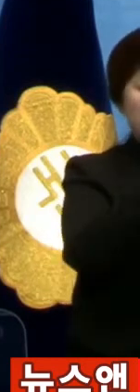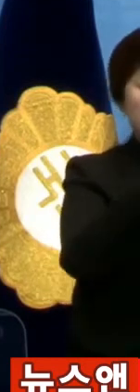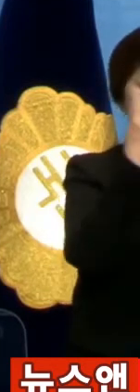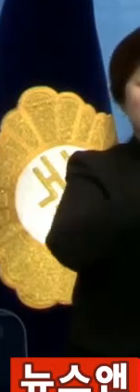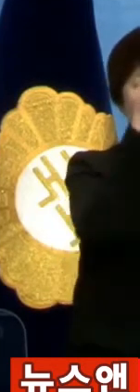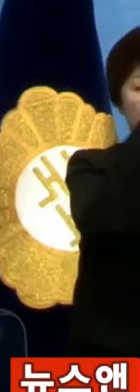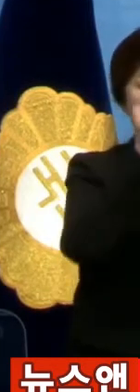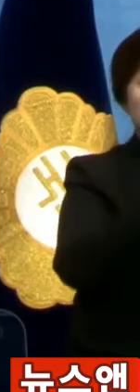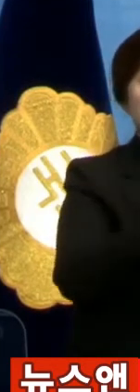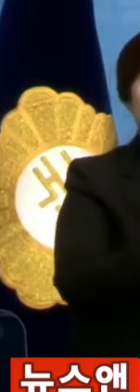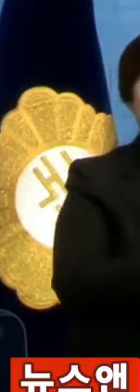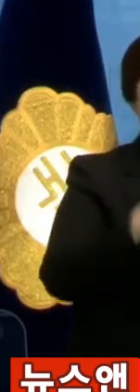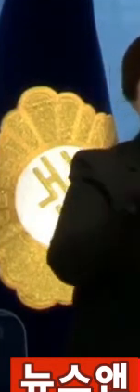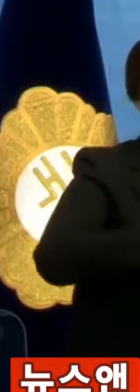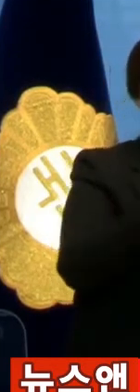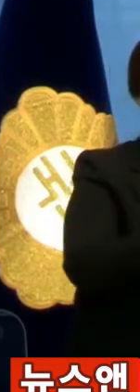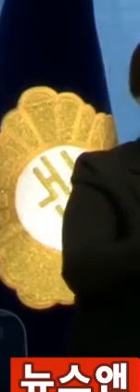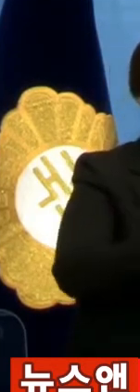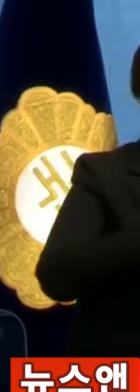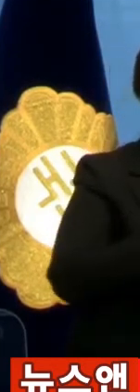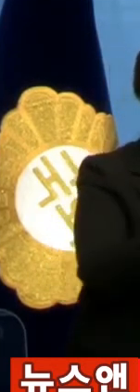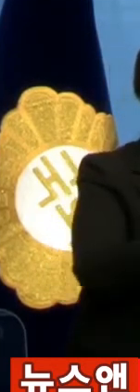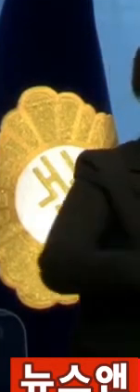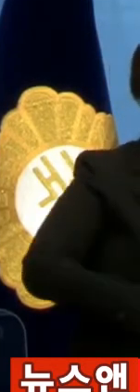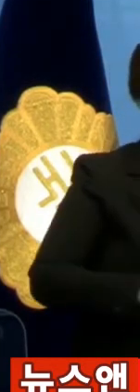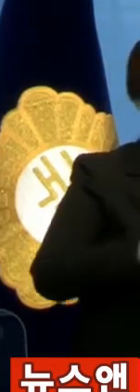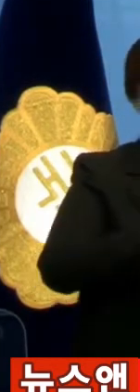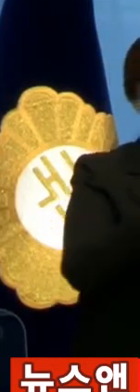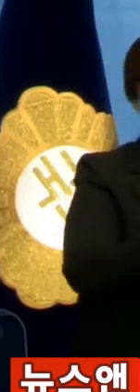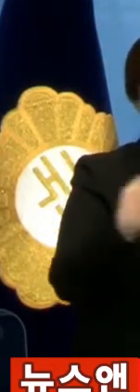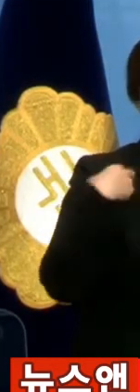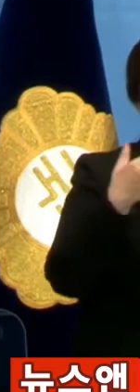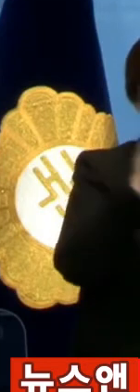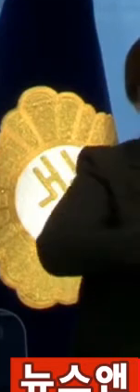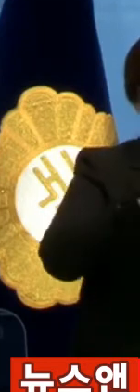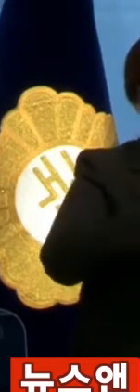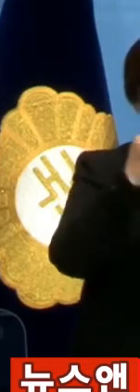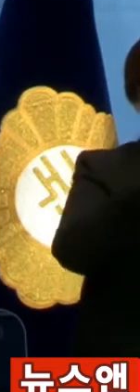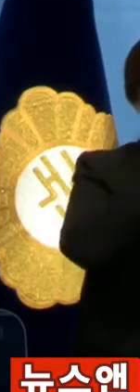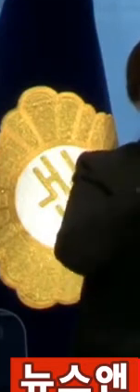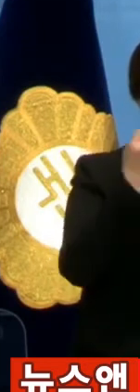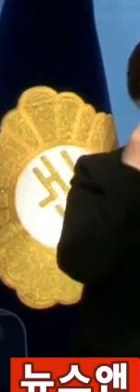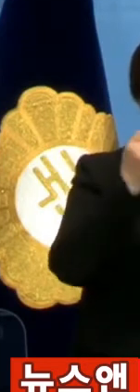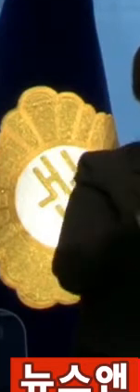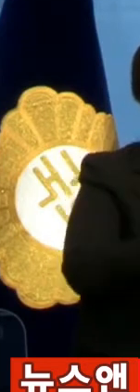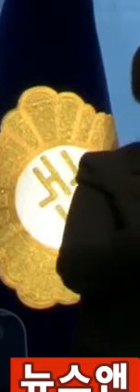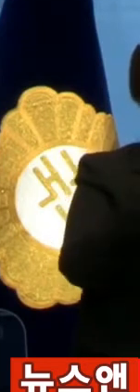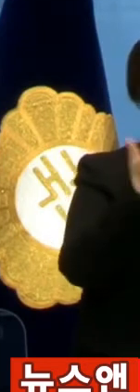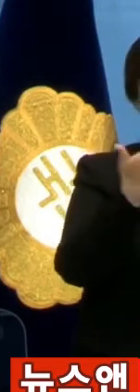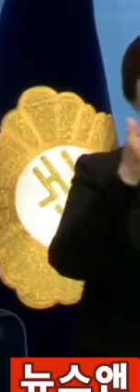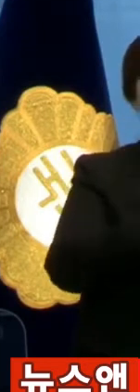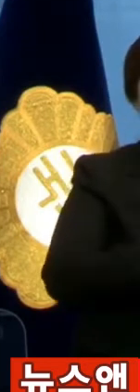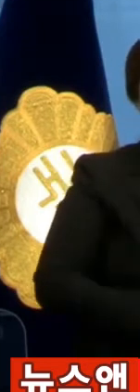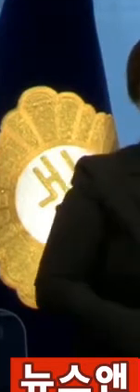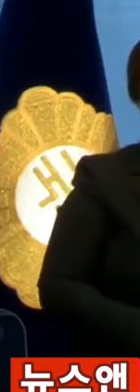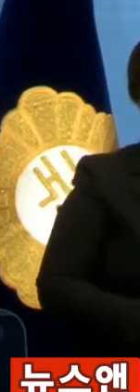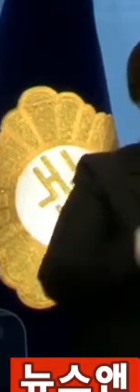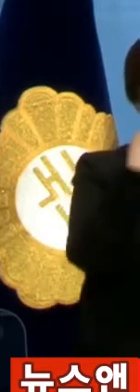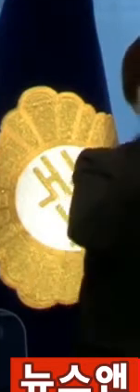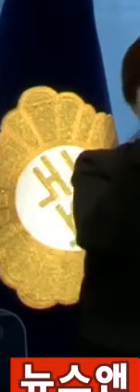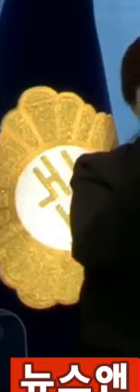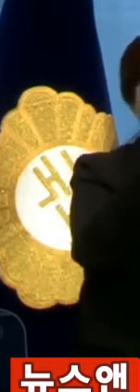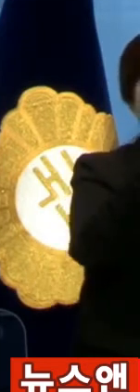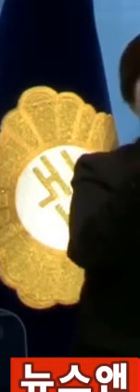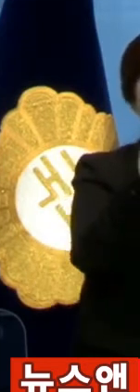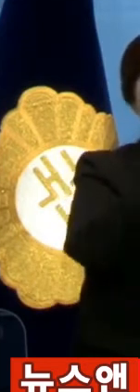통해 인권을 수호하고 법관은 오로지 정의에 기대어 진실을 가리는 재판을 해야 합니다. 검찰 정치를 끊어내고